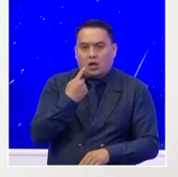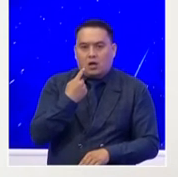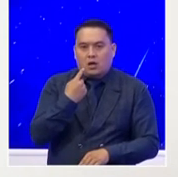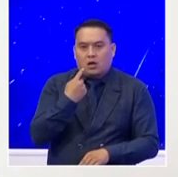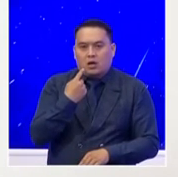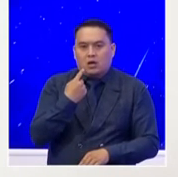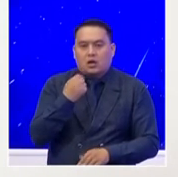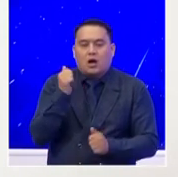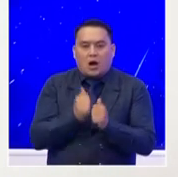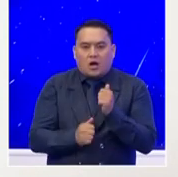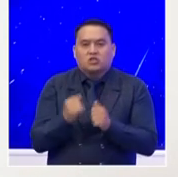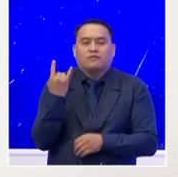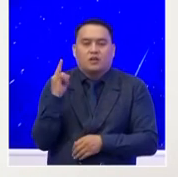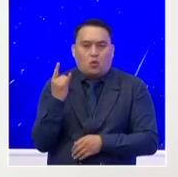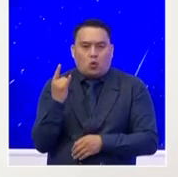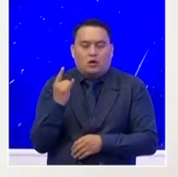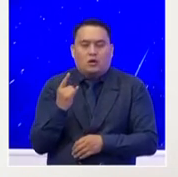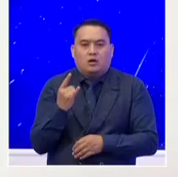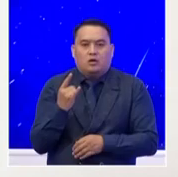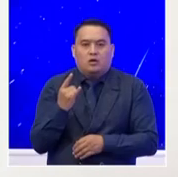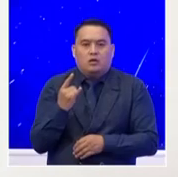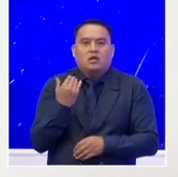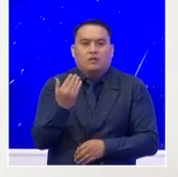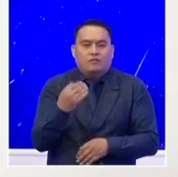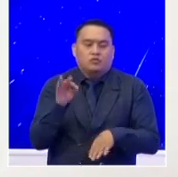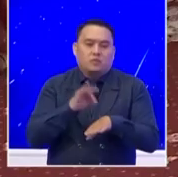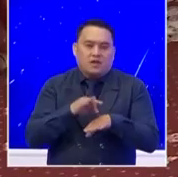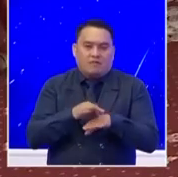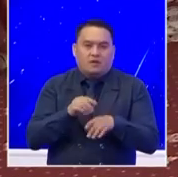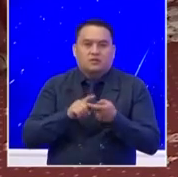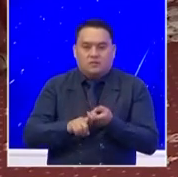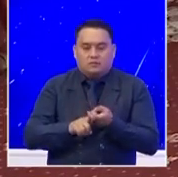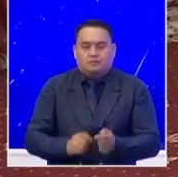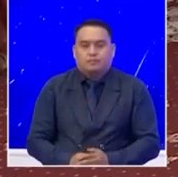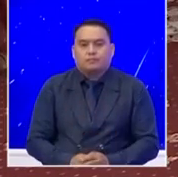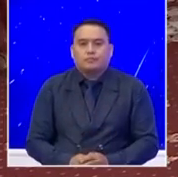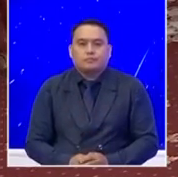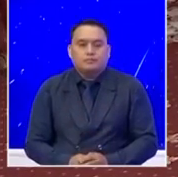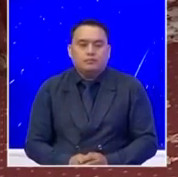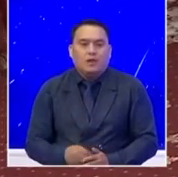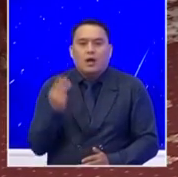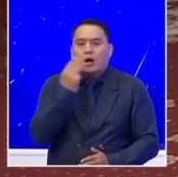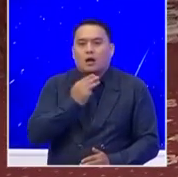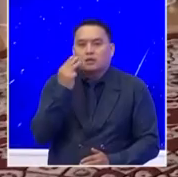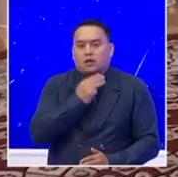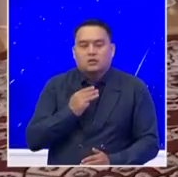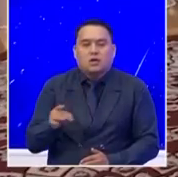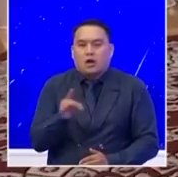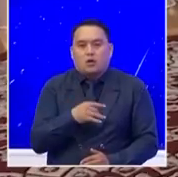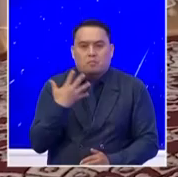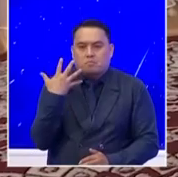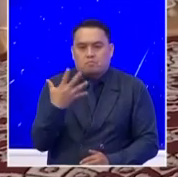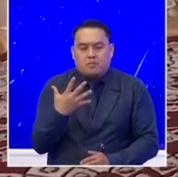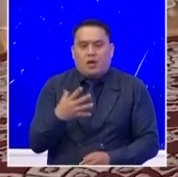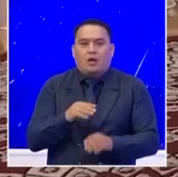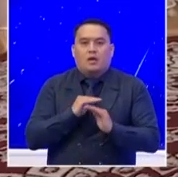индивидуально для каждого ребенка с учетом их возраста, с учетом их диагнозов. Всего в Каратальском районе есть 5 реабилитационных центров для детей с